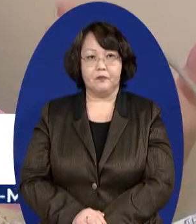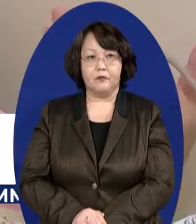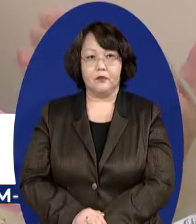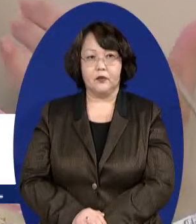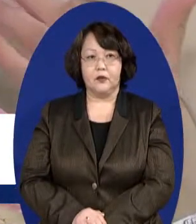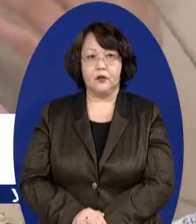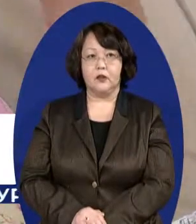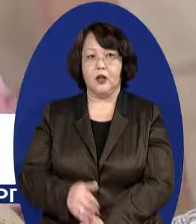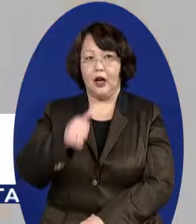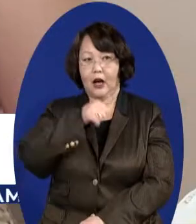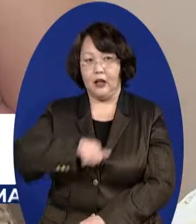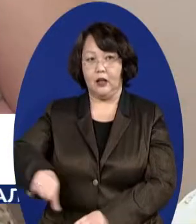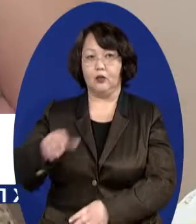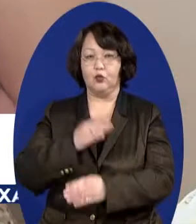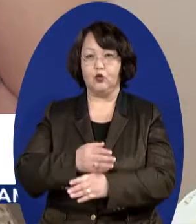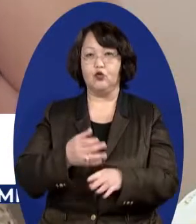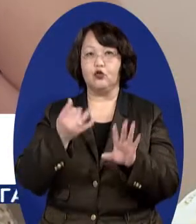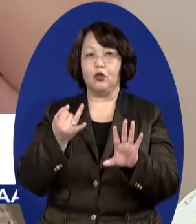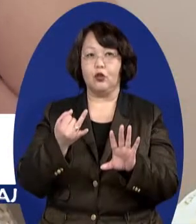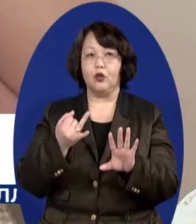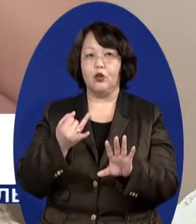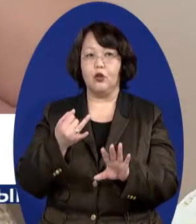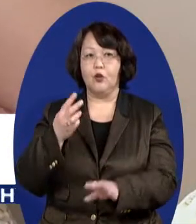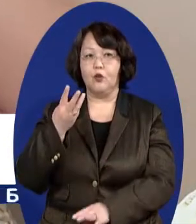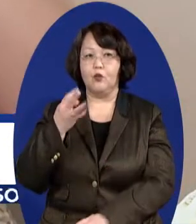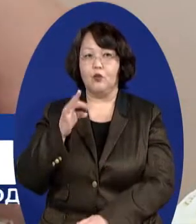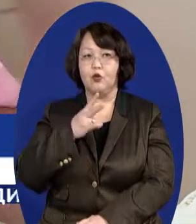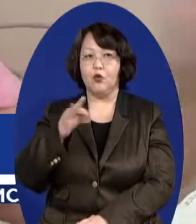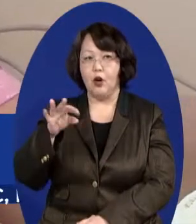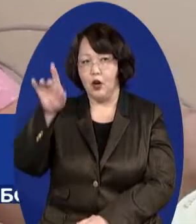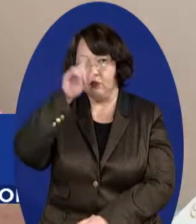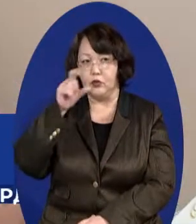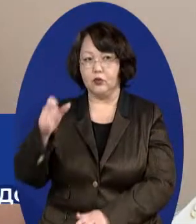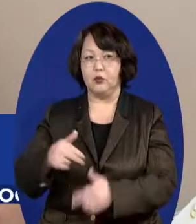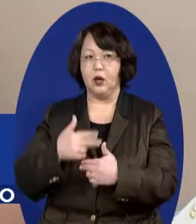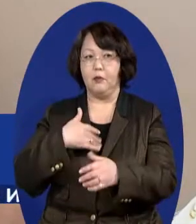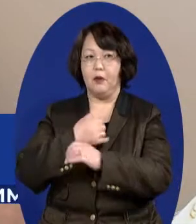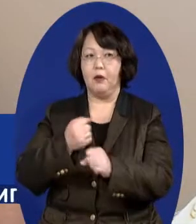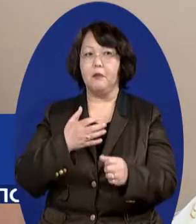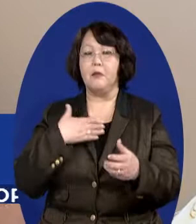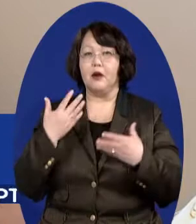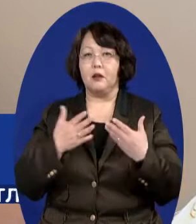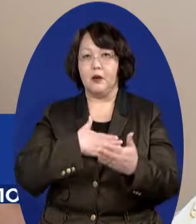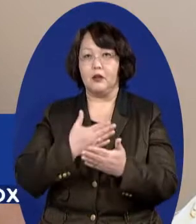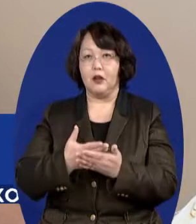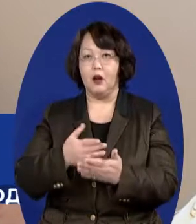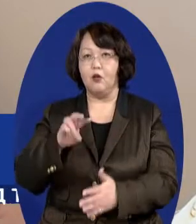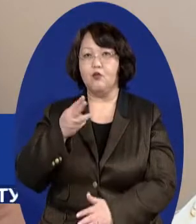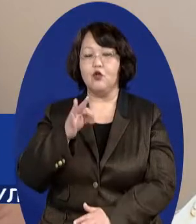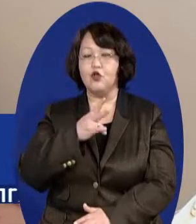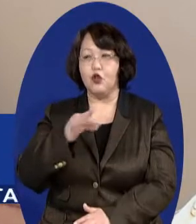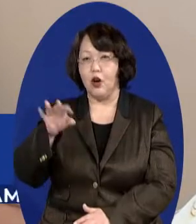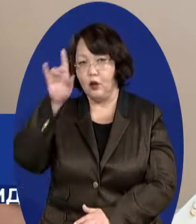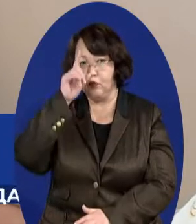тоглоом тоглоом хүчин. Тэг мөнгө эмчтэй хүчинтэй сайх машинтай хоёр тох. Энд дэсхийн хамт олон долон мөнгө эмчтэй бүгдээр